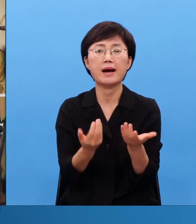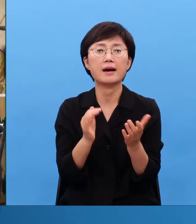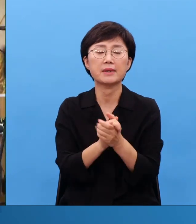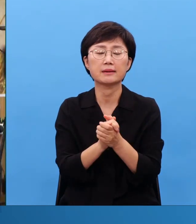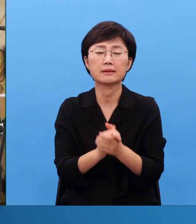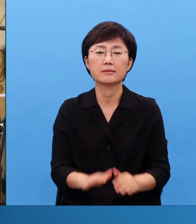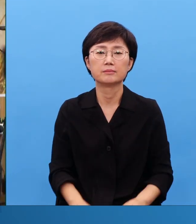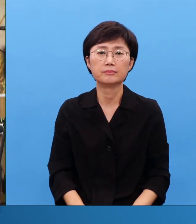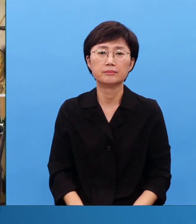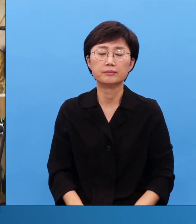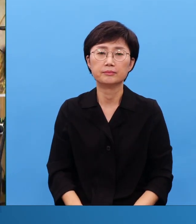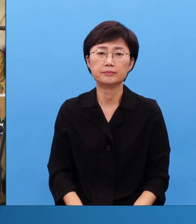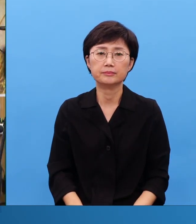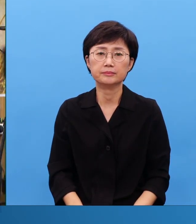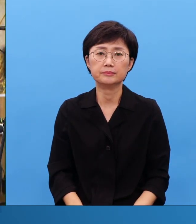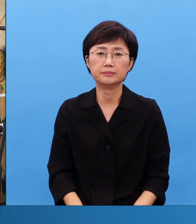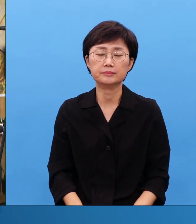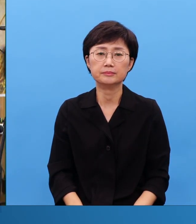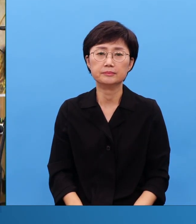아멘.